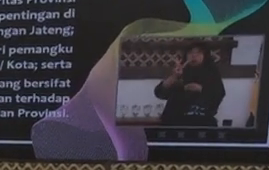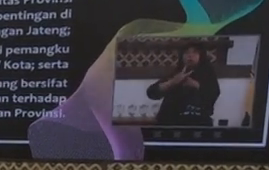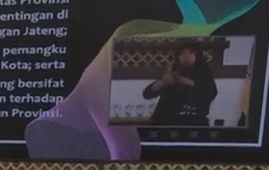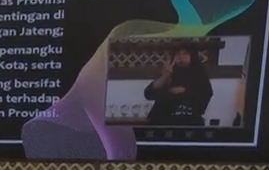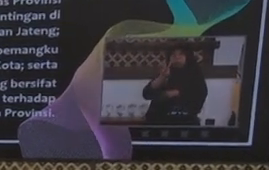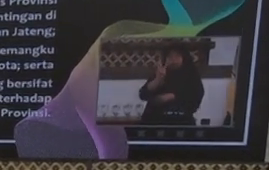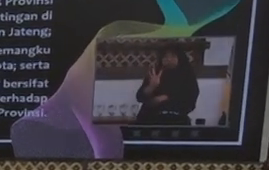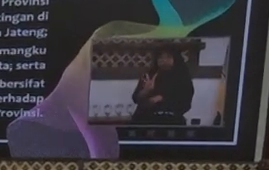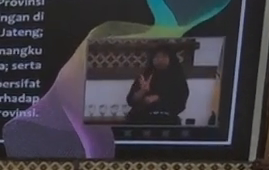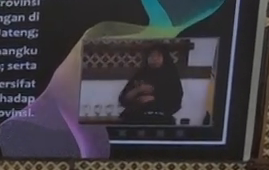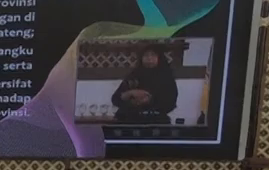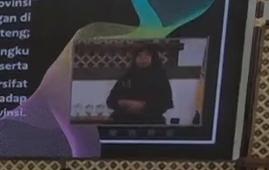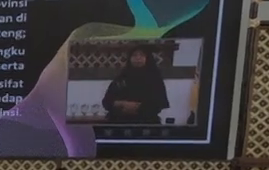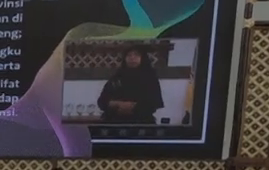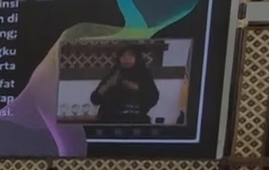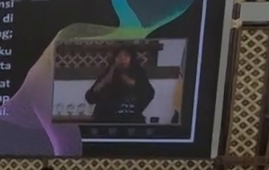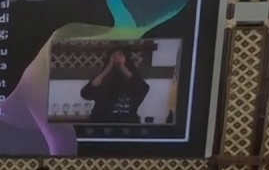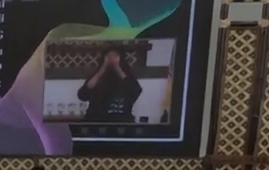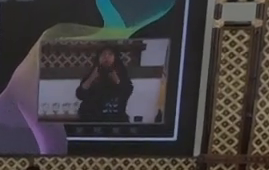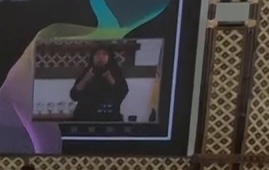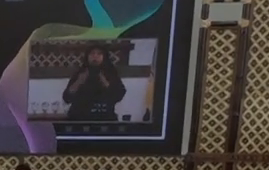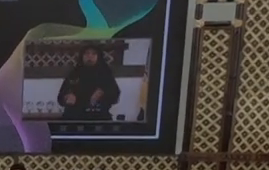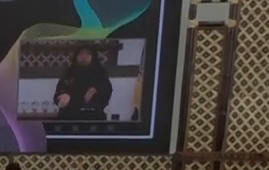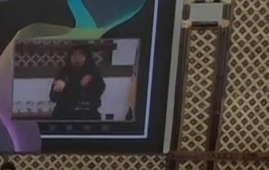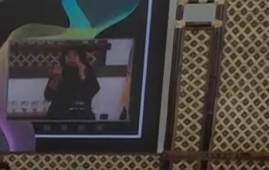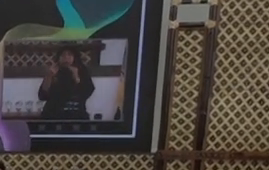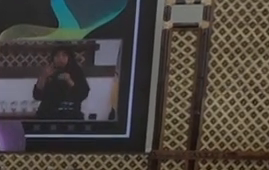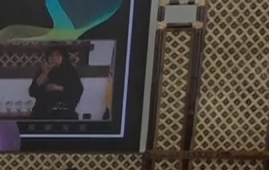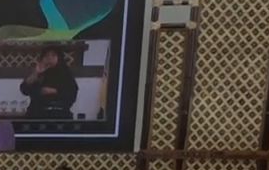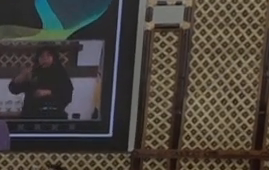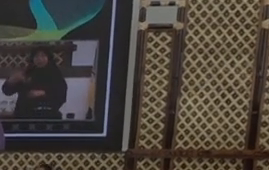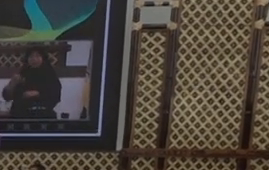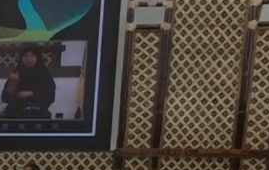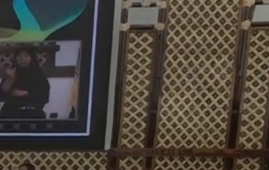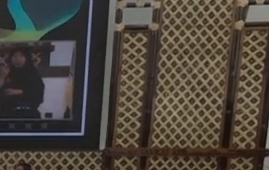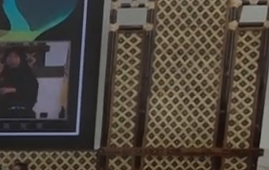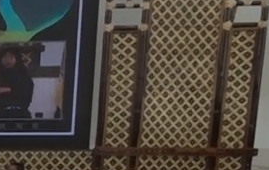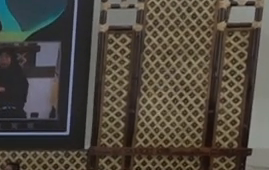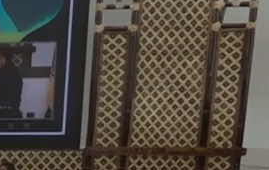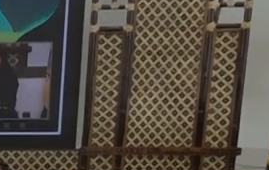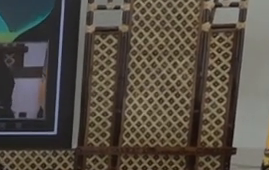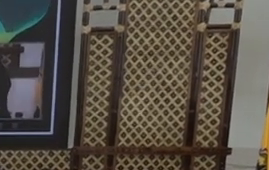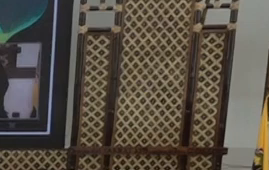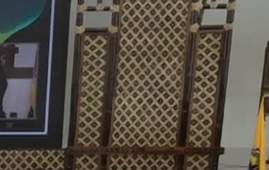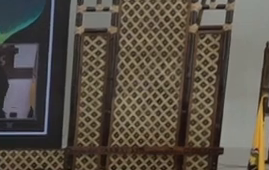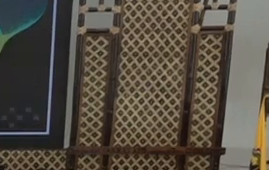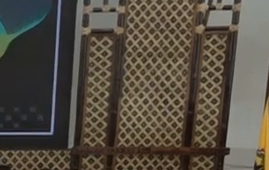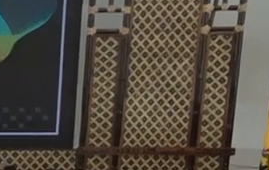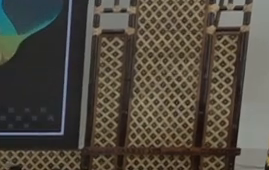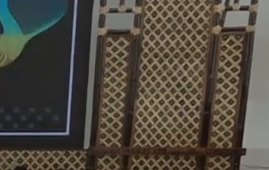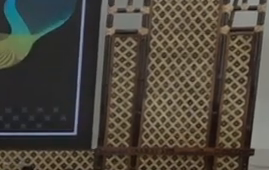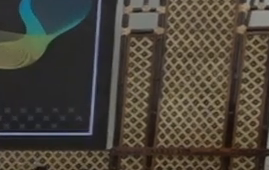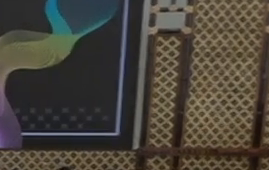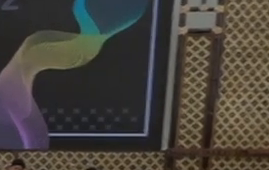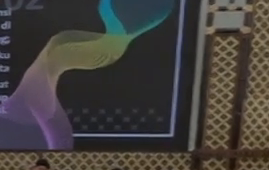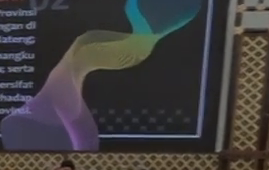yang konsentrasi atau fokus pembangunannya adalah menjadi titik tolak perkembangan dinamika pembangunan, maka perlu